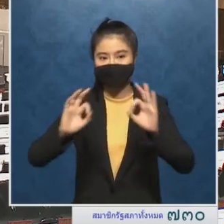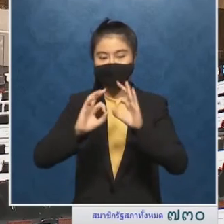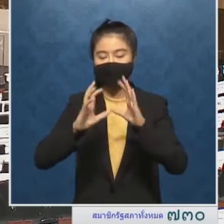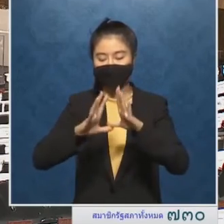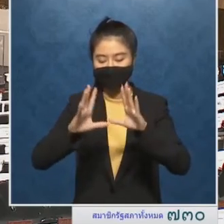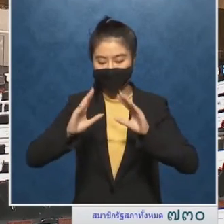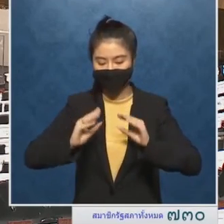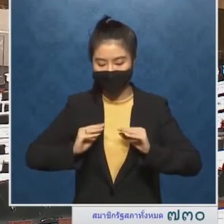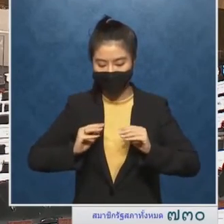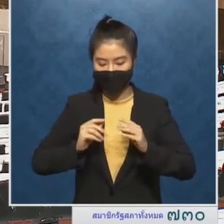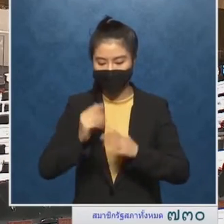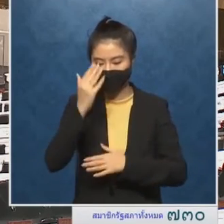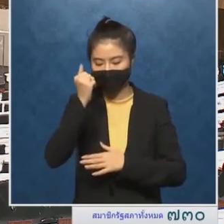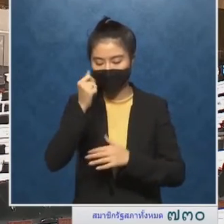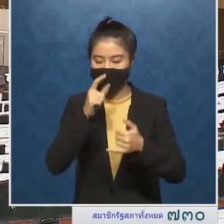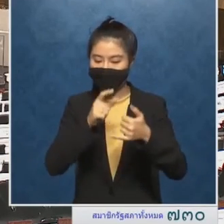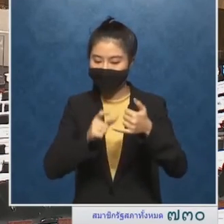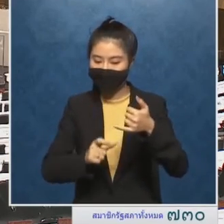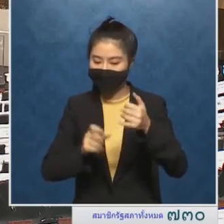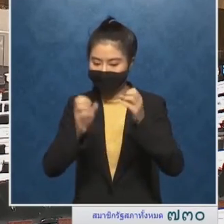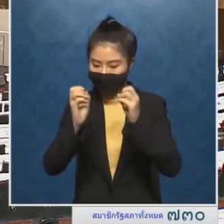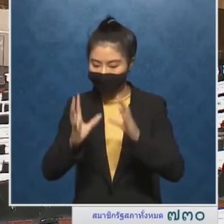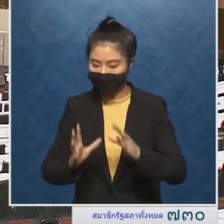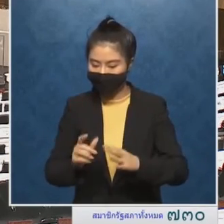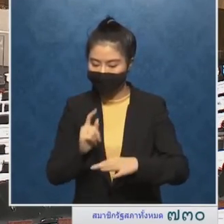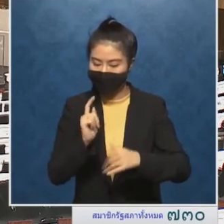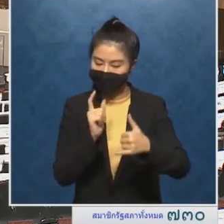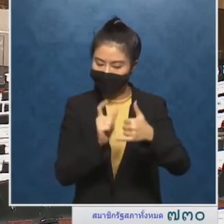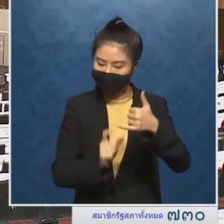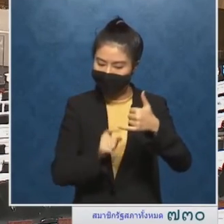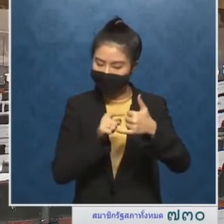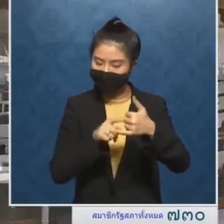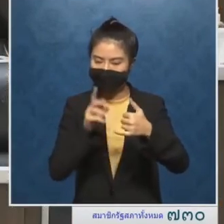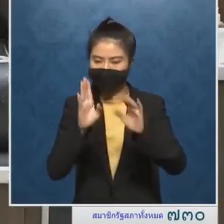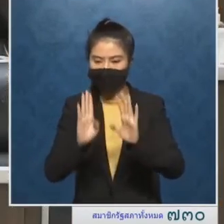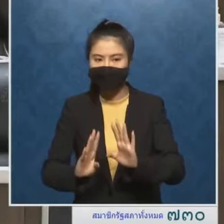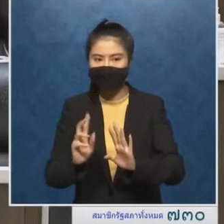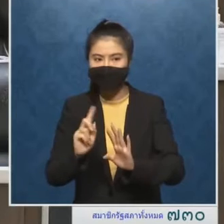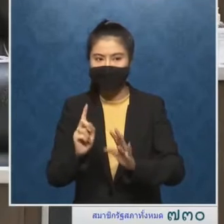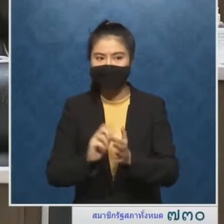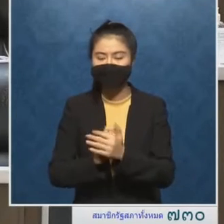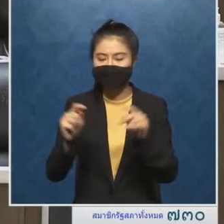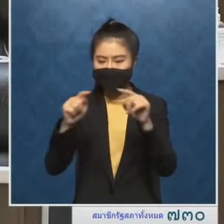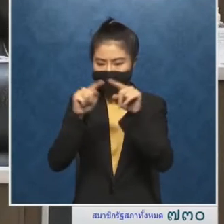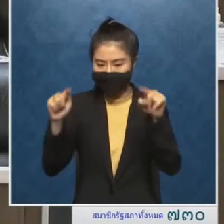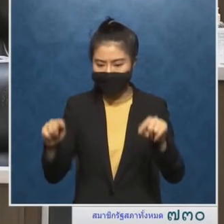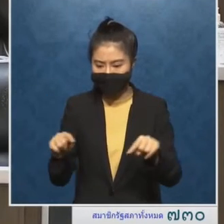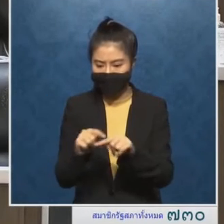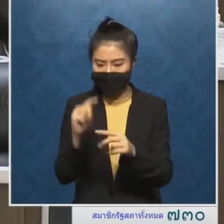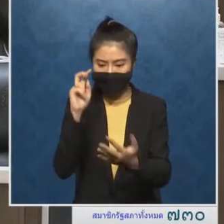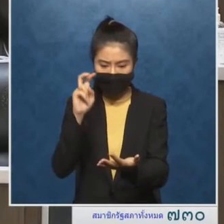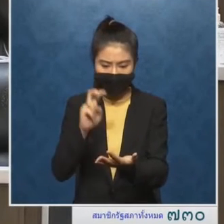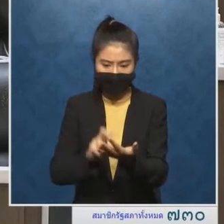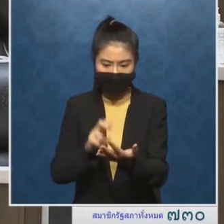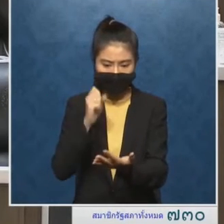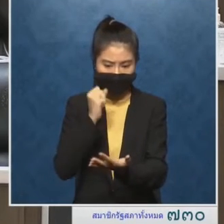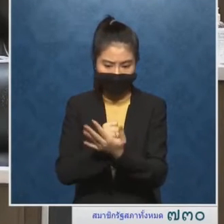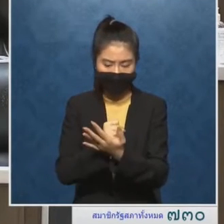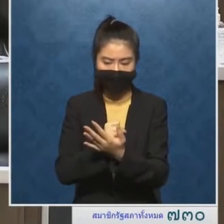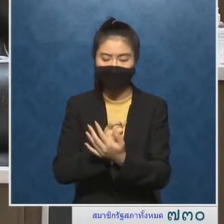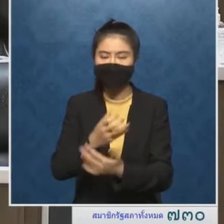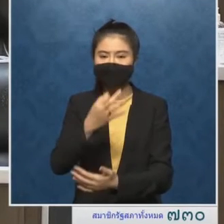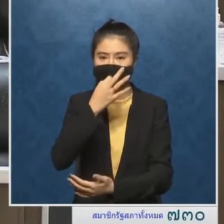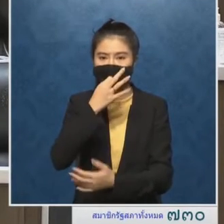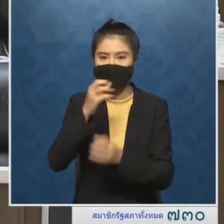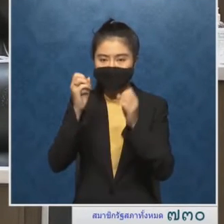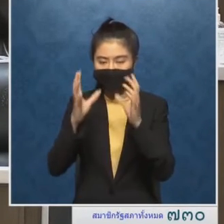จะตองมคุสมบัติและจะต้องมีใบประกอบ วิชาชีพเพื่อให้เด็กได้มผู้สอนที่